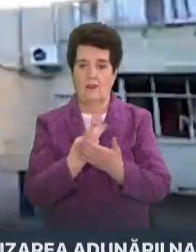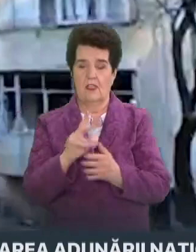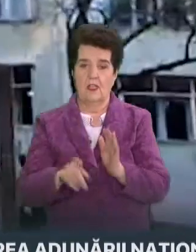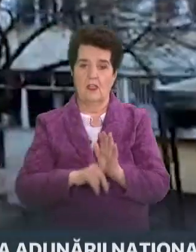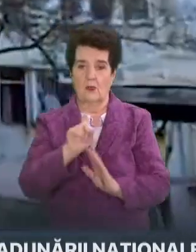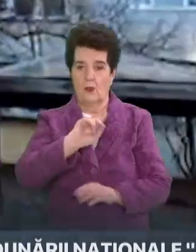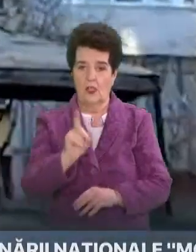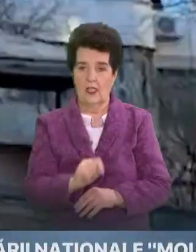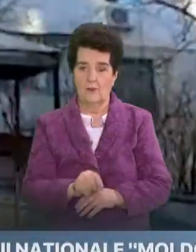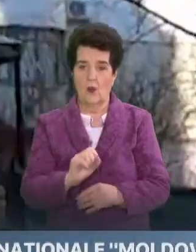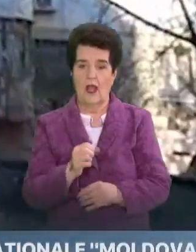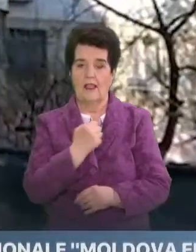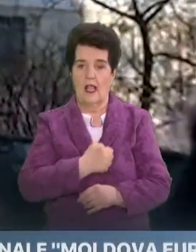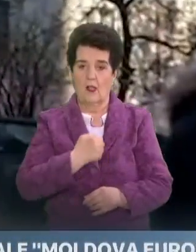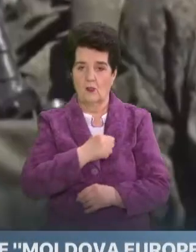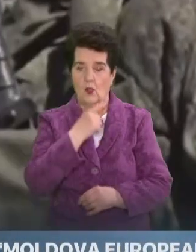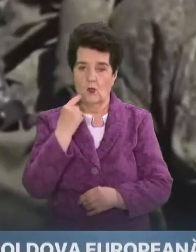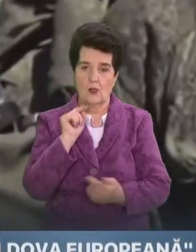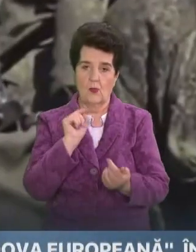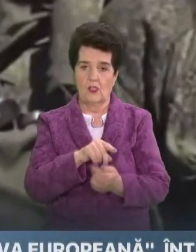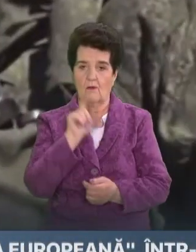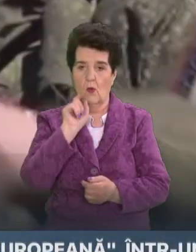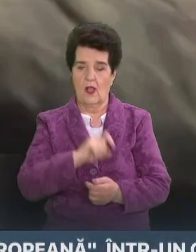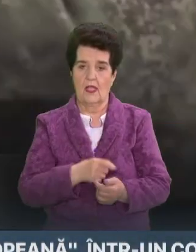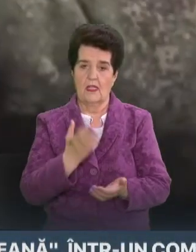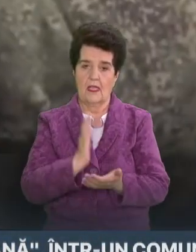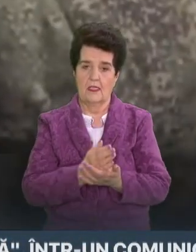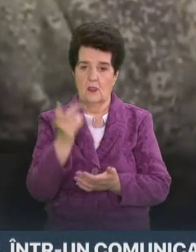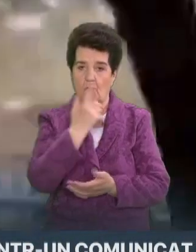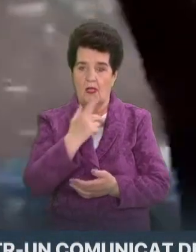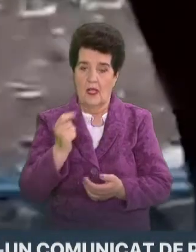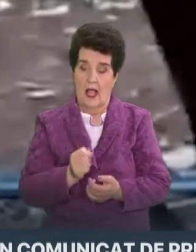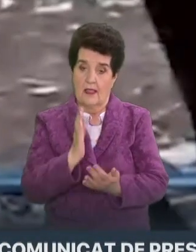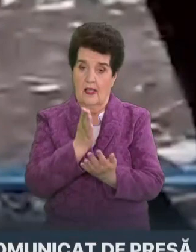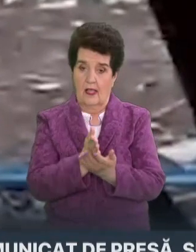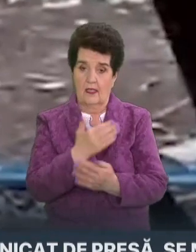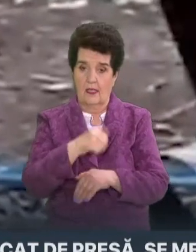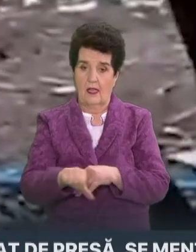începutul războiului de agresiune al Rusiei împotriva Ucrainei și reprezintă o amenințare directă